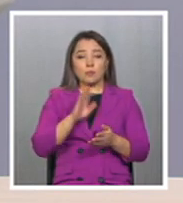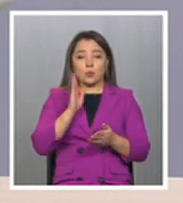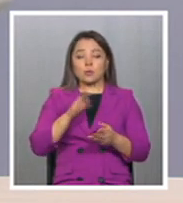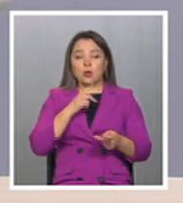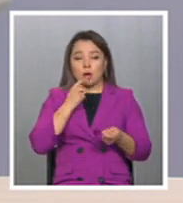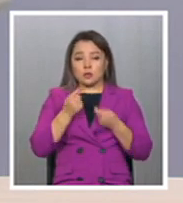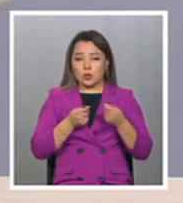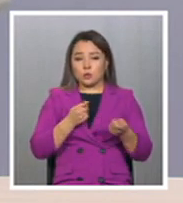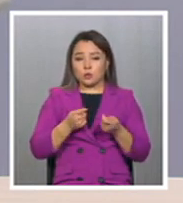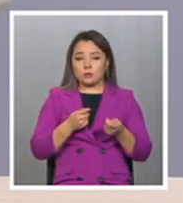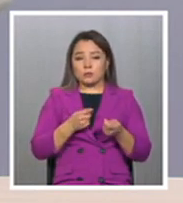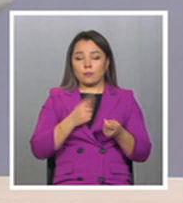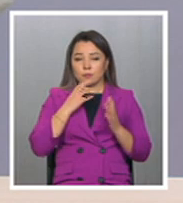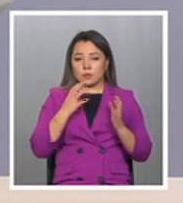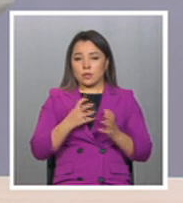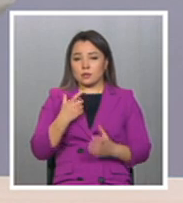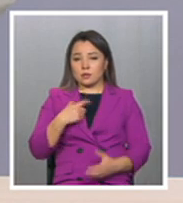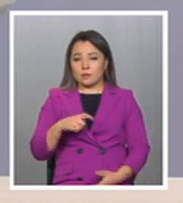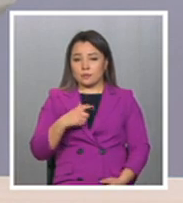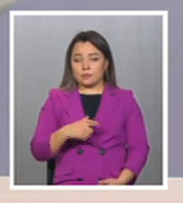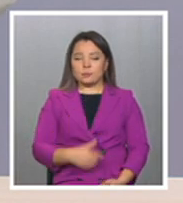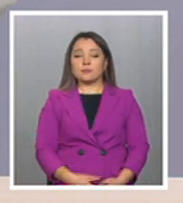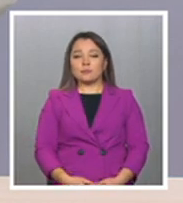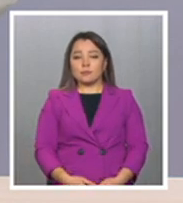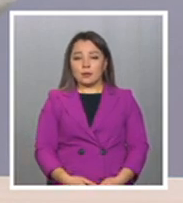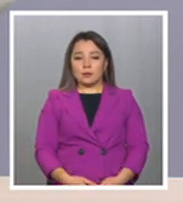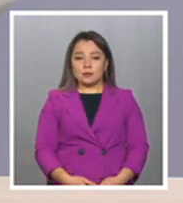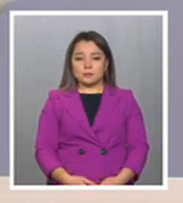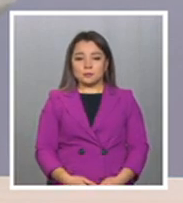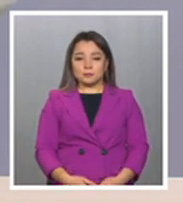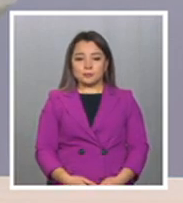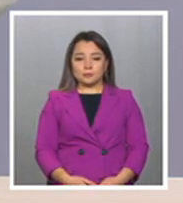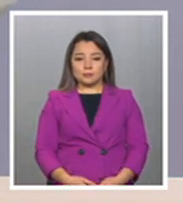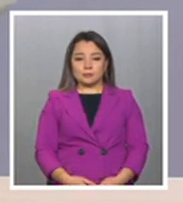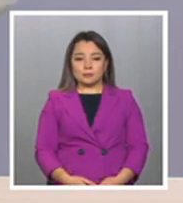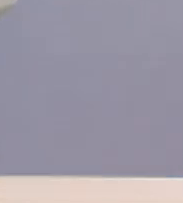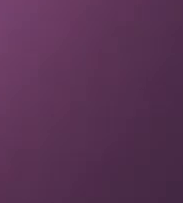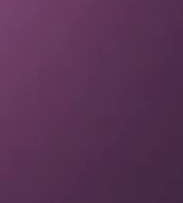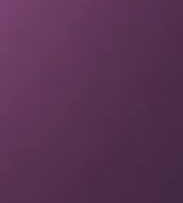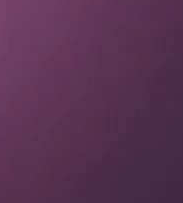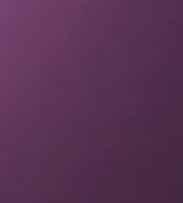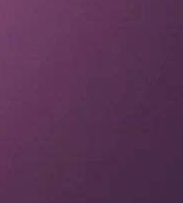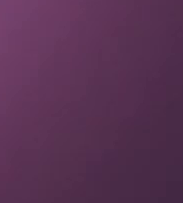осторожны и предусмотрительны. На этом я с вами прощаюсь. Всего доброго!